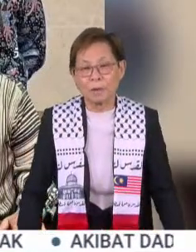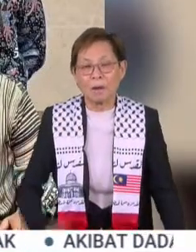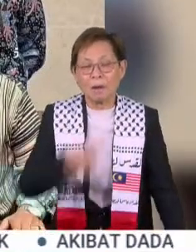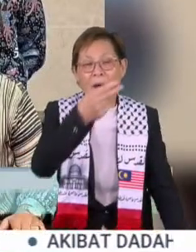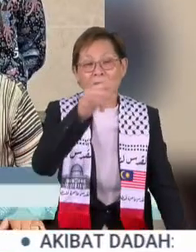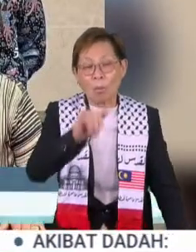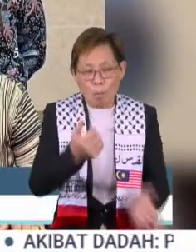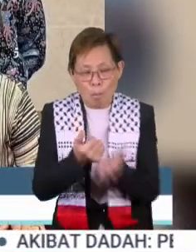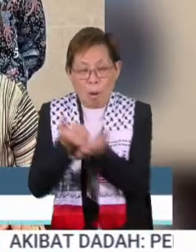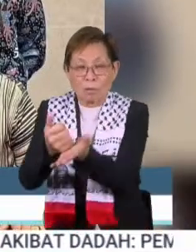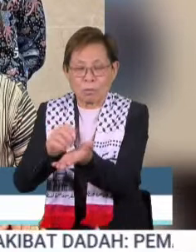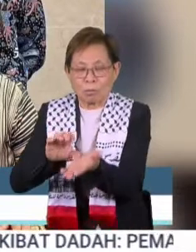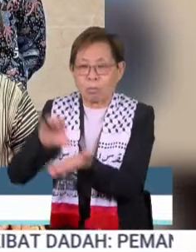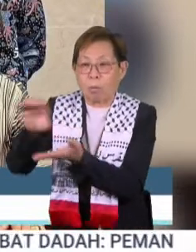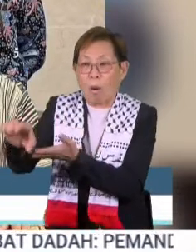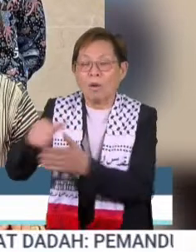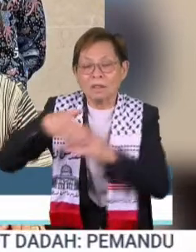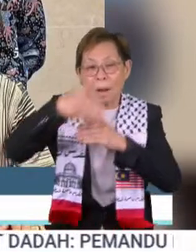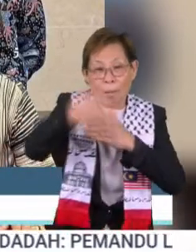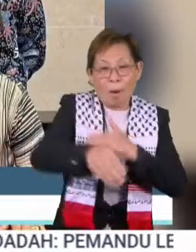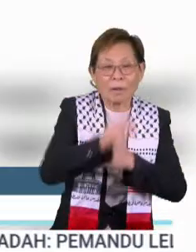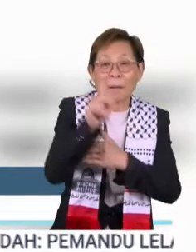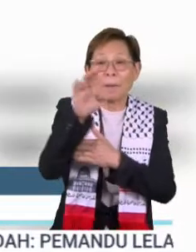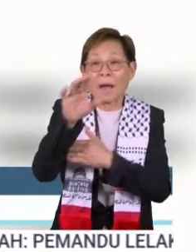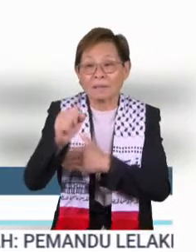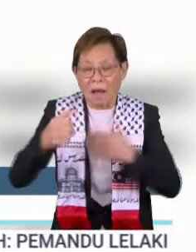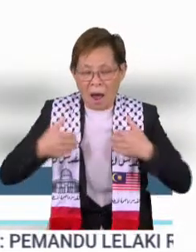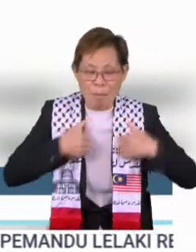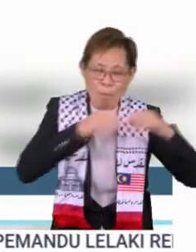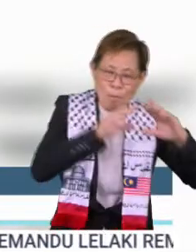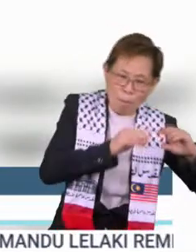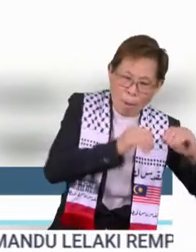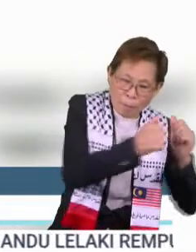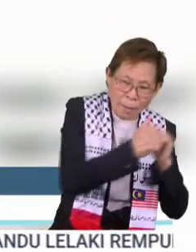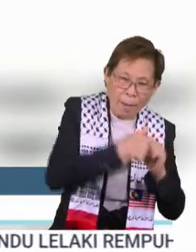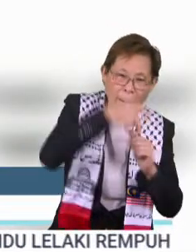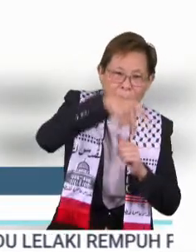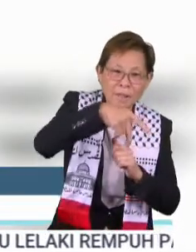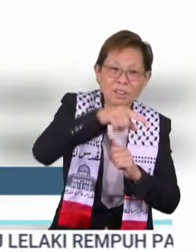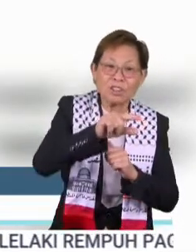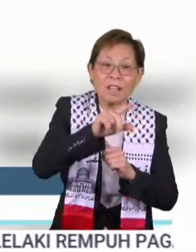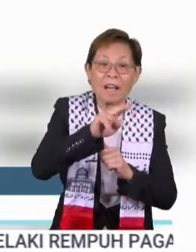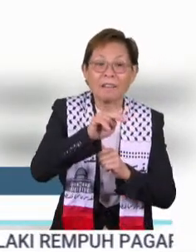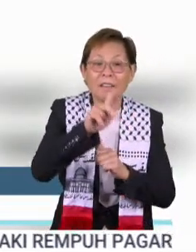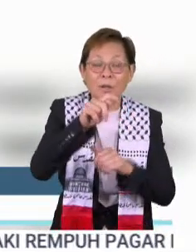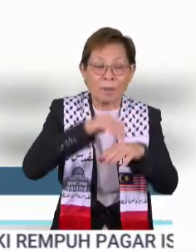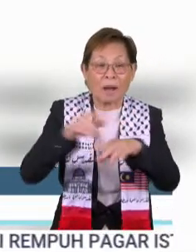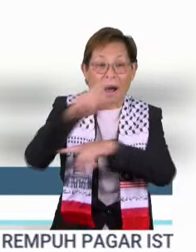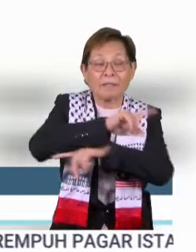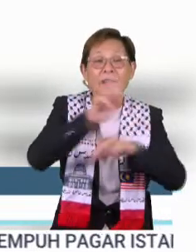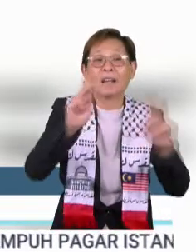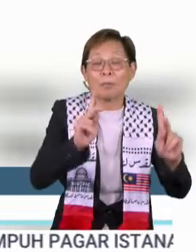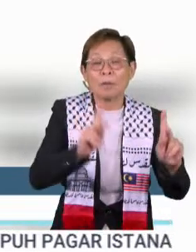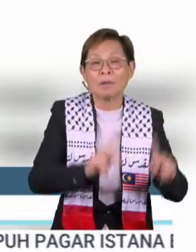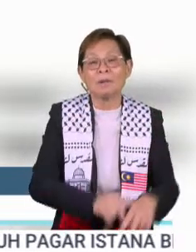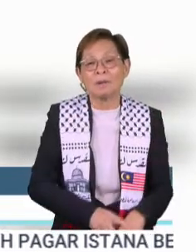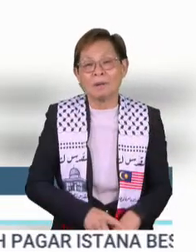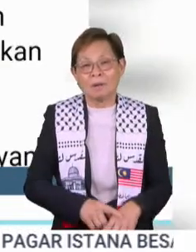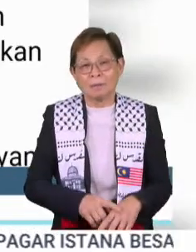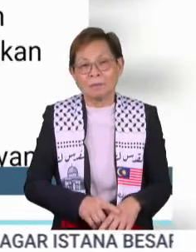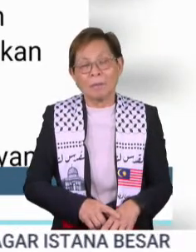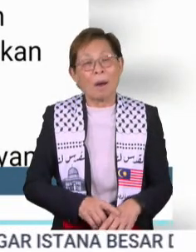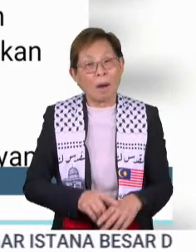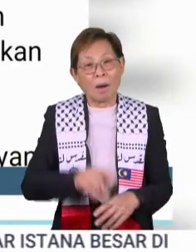Menurut Hana, bantuan tersebut dihulurkan selepas KBS mengadakan mesyuarat bersama PGNT Khamis lepas. Dalam perkembangan